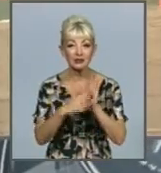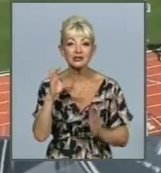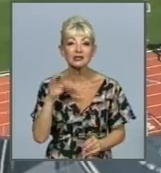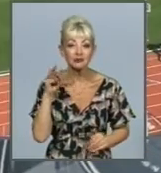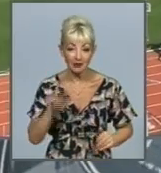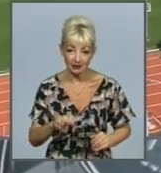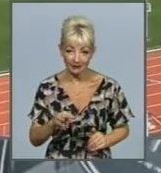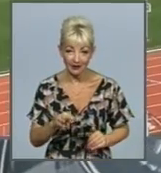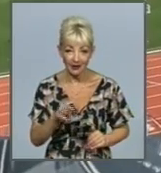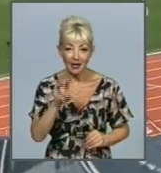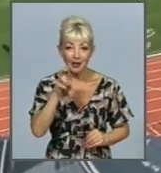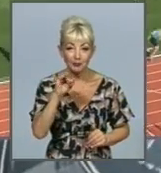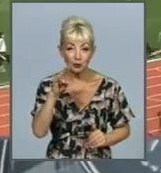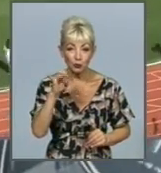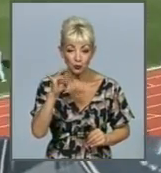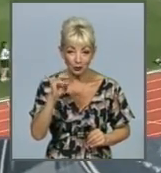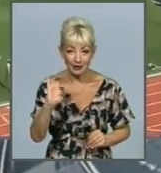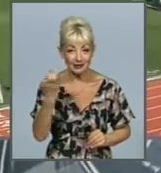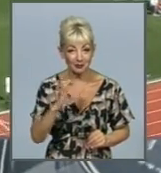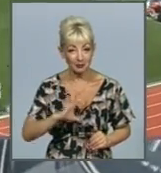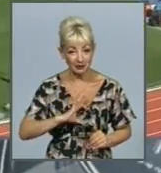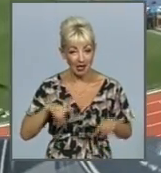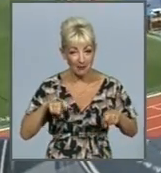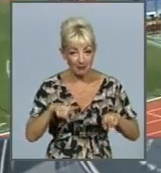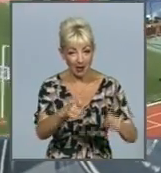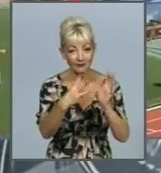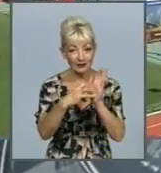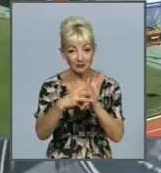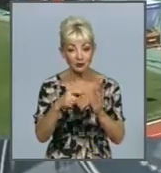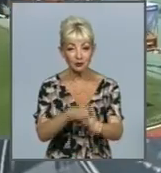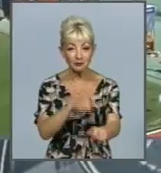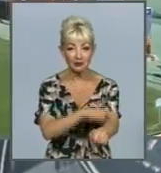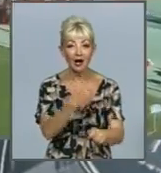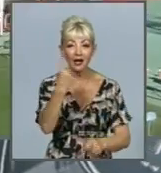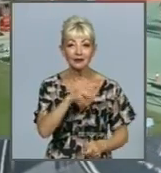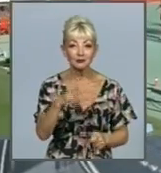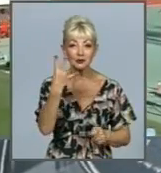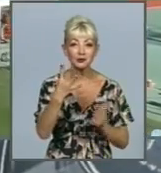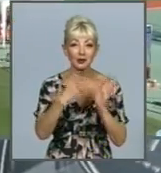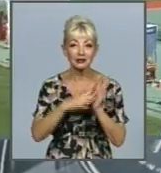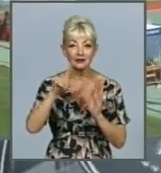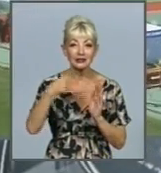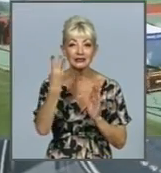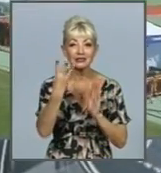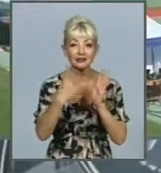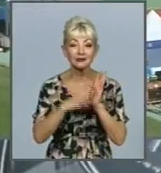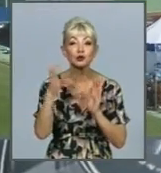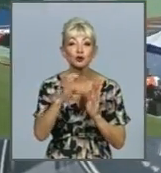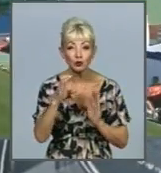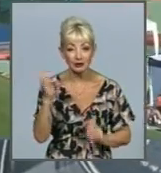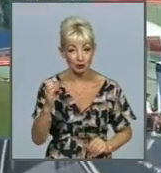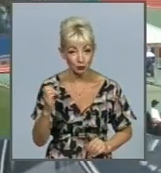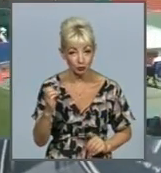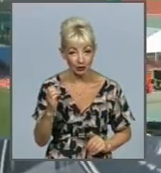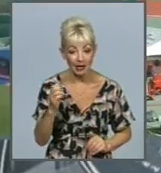сантиметров. Дмитрий Бекулов разжился серебром в беге на 800 метров. 1 минута 49 и 39 секунды.